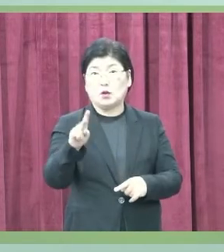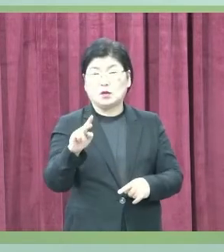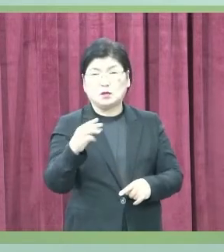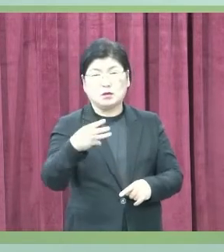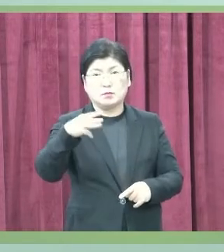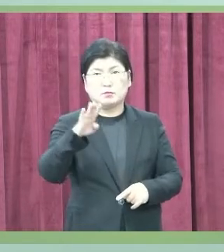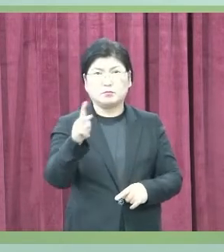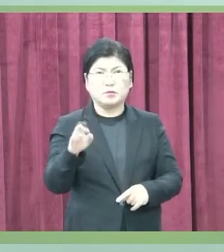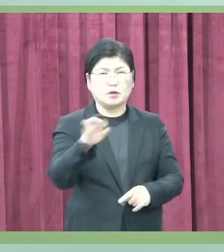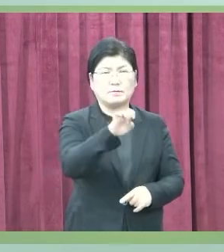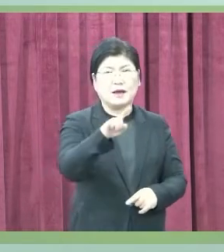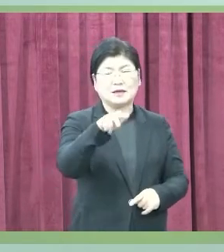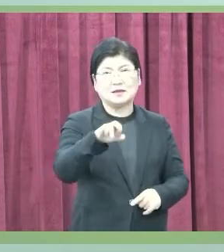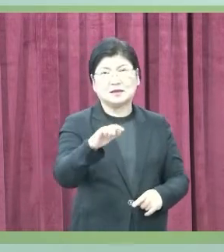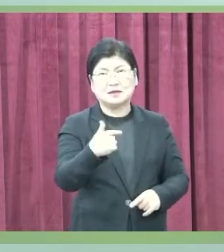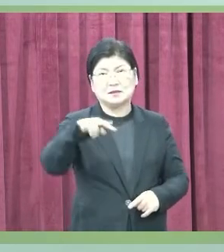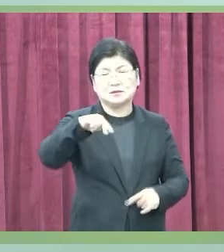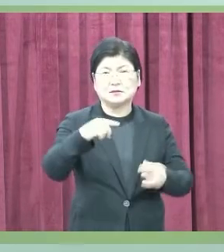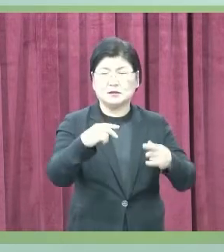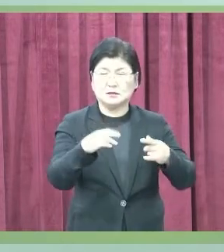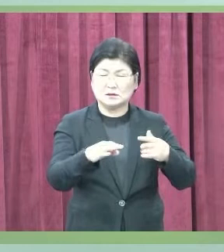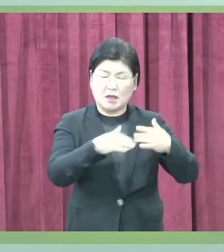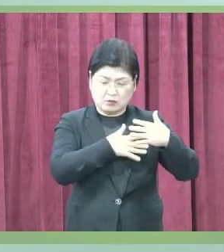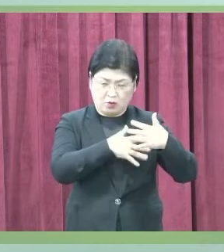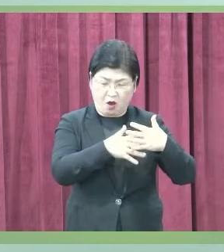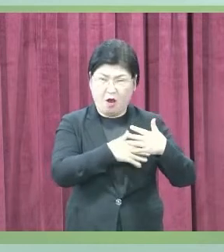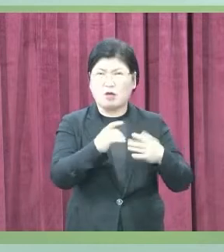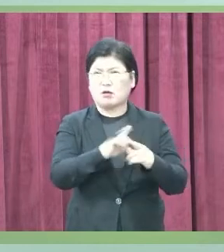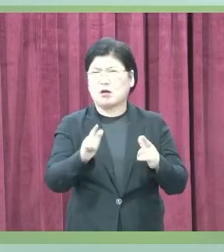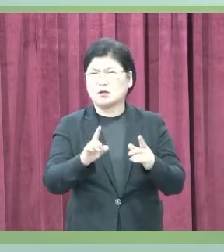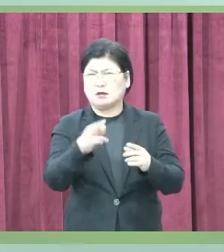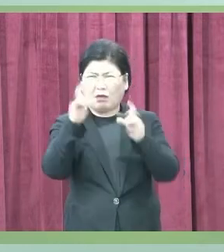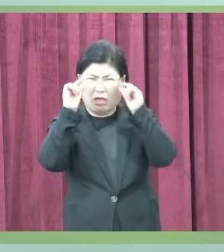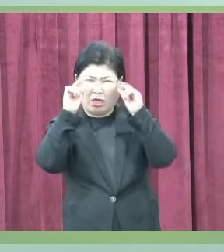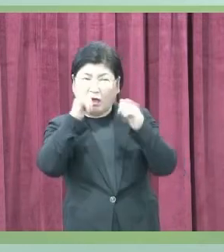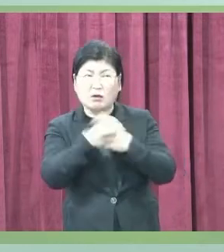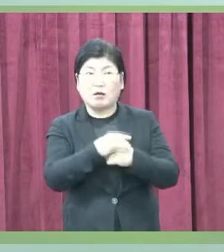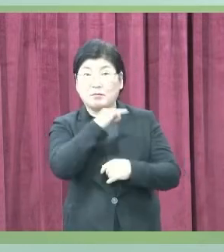파킨슨도 가지고 있고 불안 장애, 수면 장애 갖고 있는데 여기 제가 빨갛게 표시를 해놓은 게 있어요.